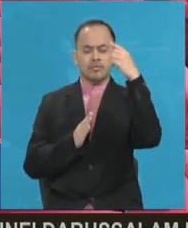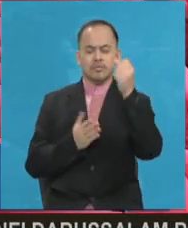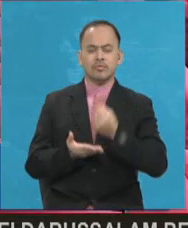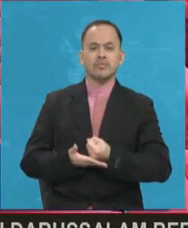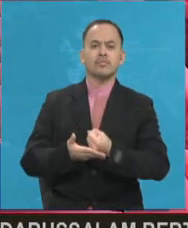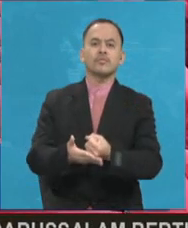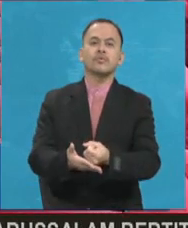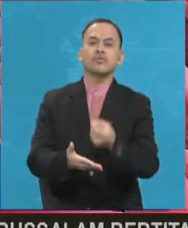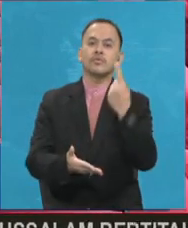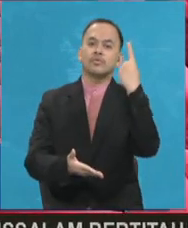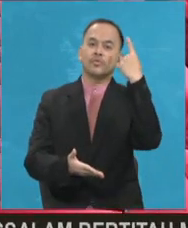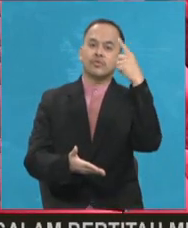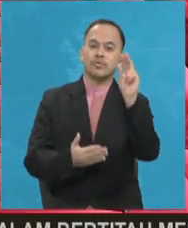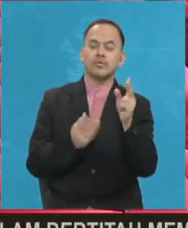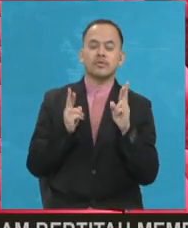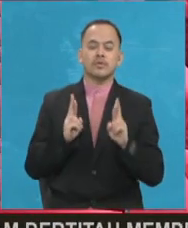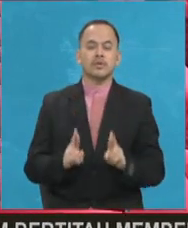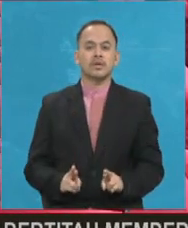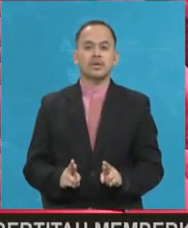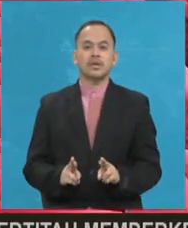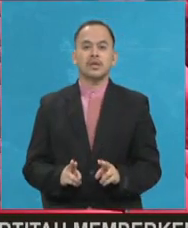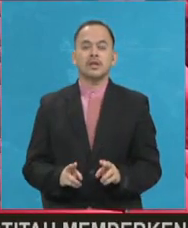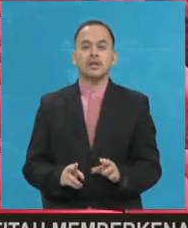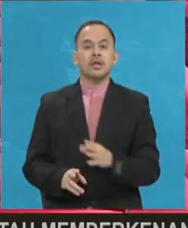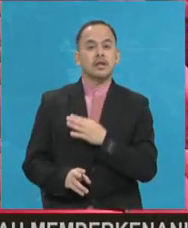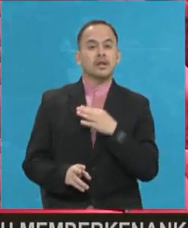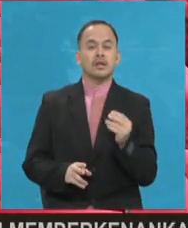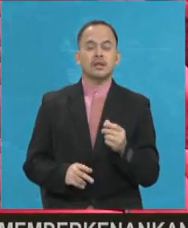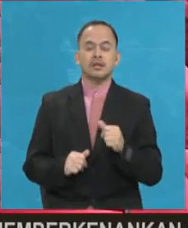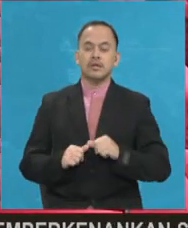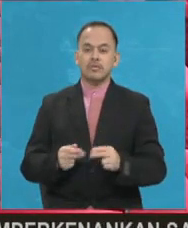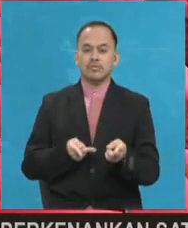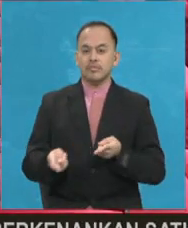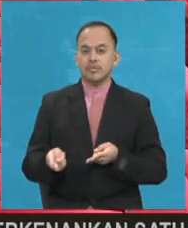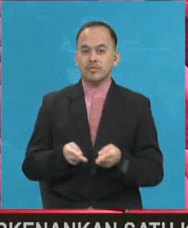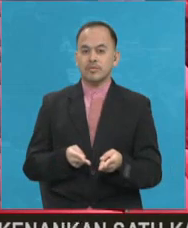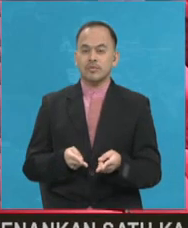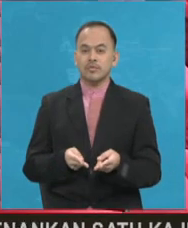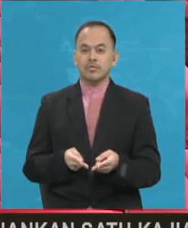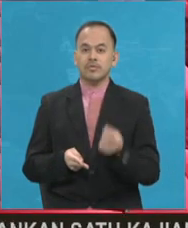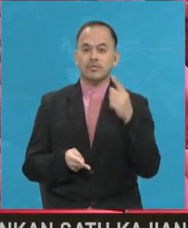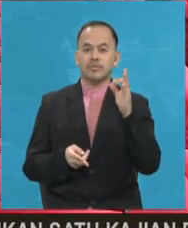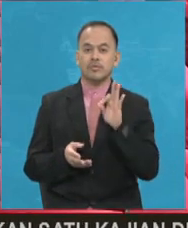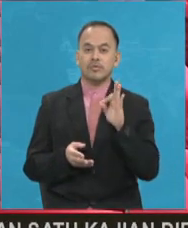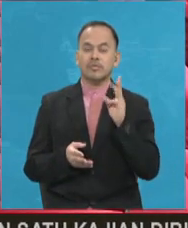pengeluaran kami jiwa dan juga untuk terus berusaha memanggil awasan